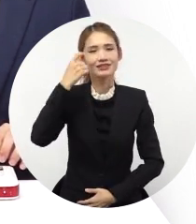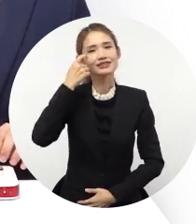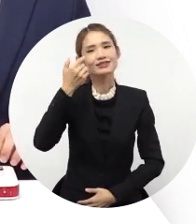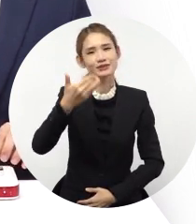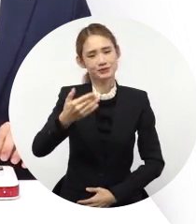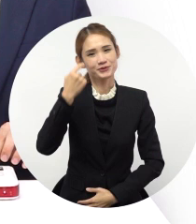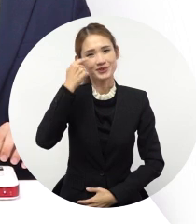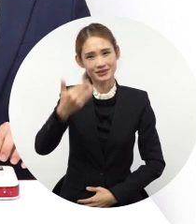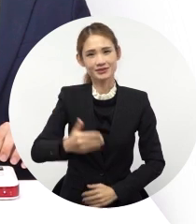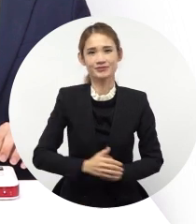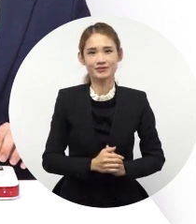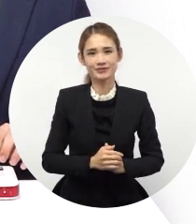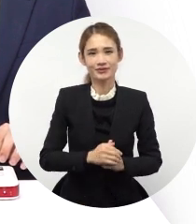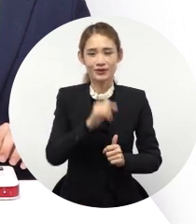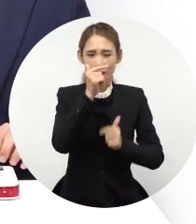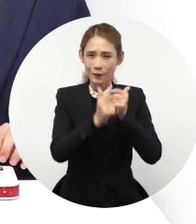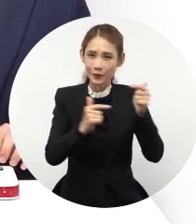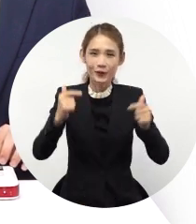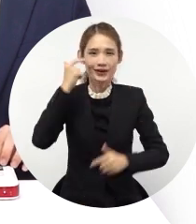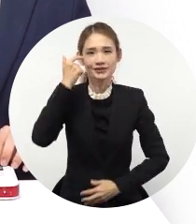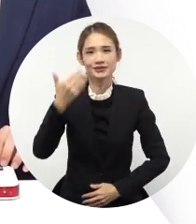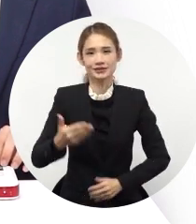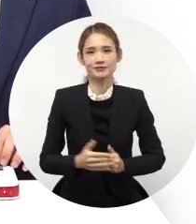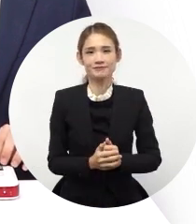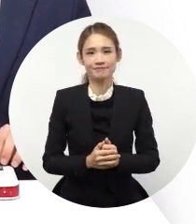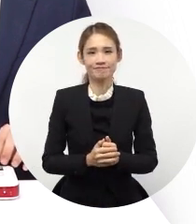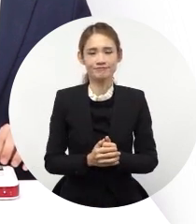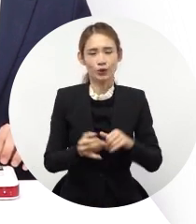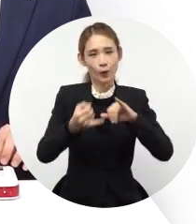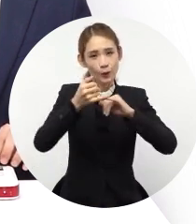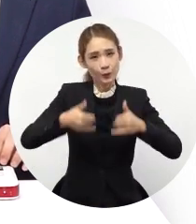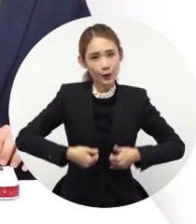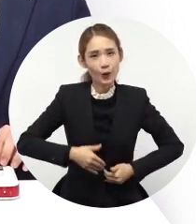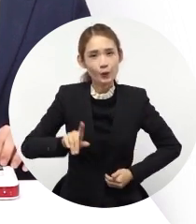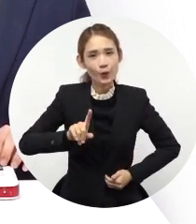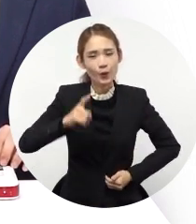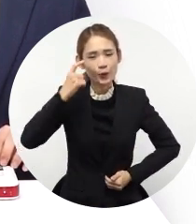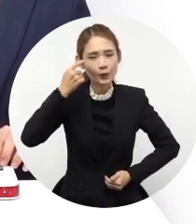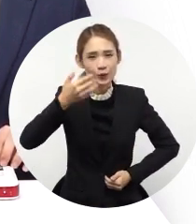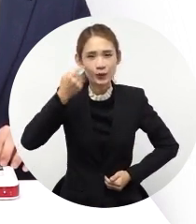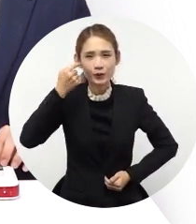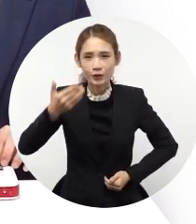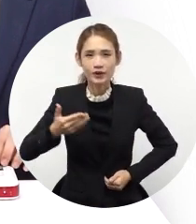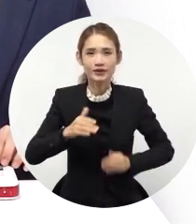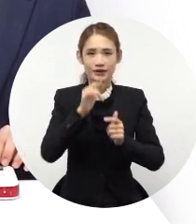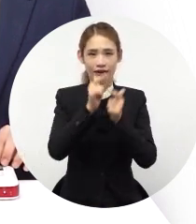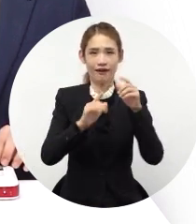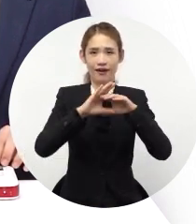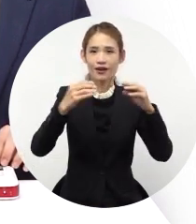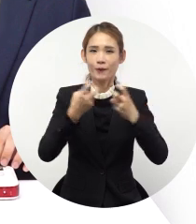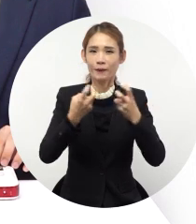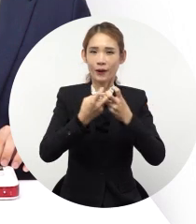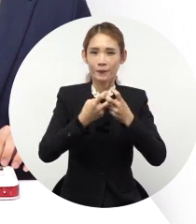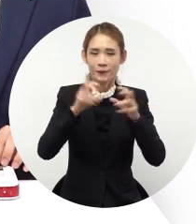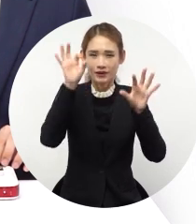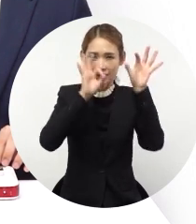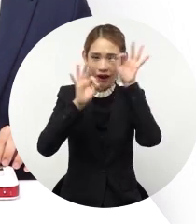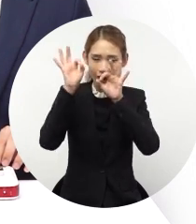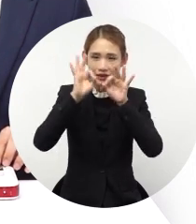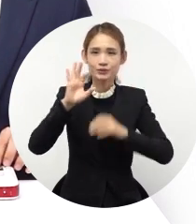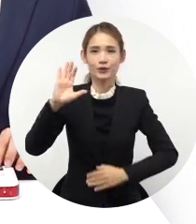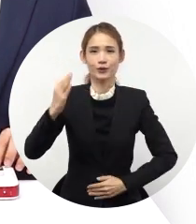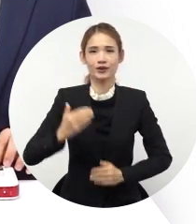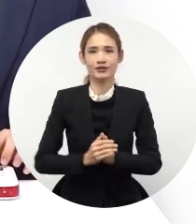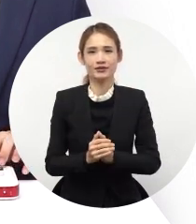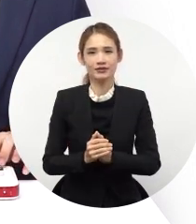돼요. 그냥 여러 가지 질문을 해서 그들의 필요를 알고 이제 다양한 해결책과 답안을 만들면